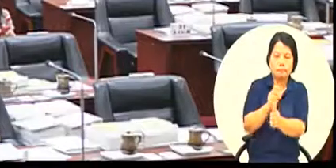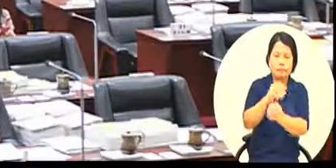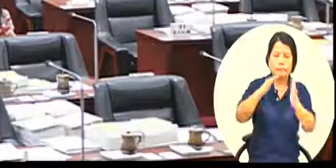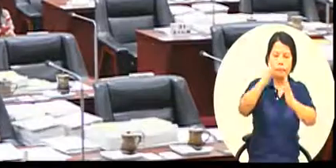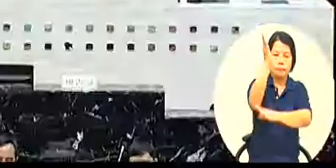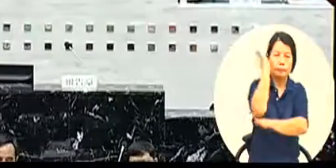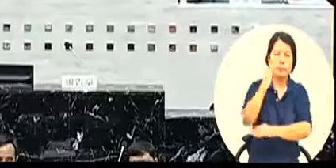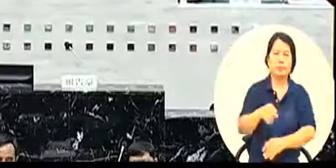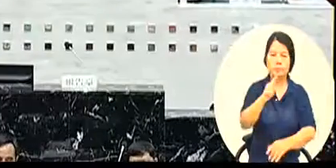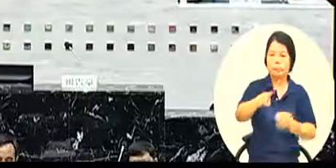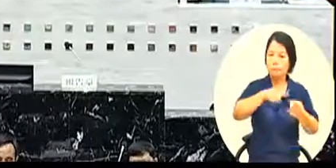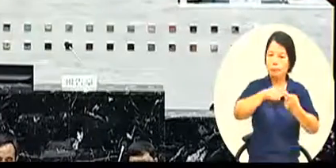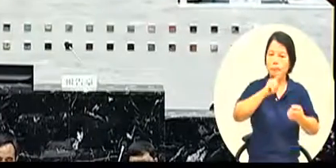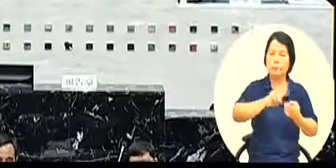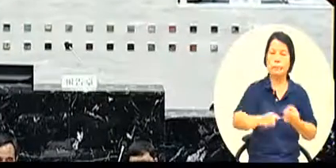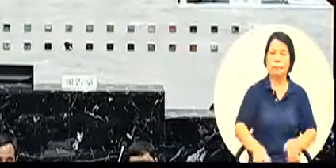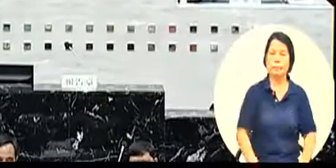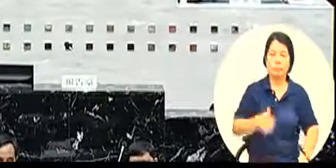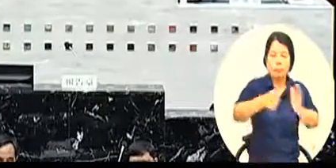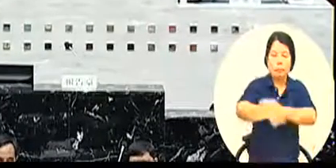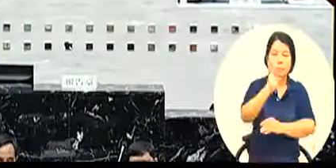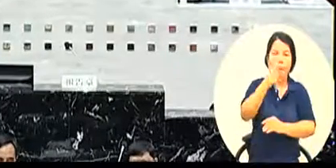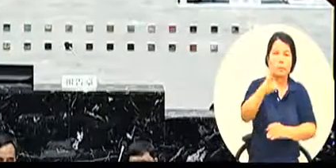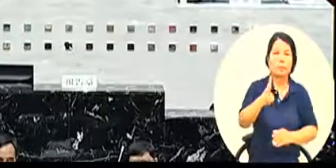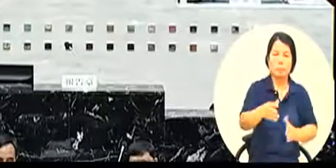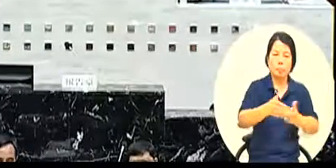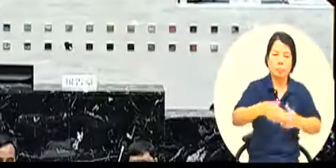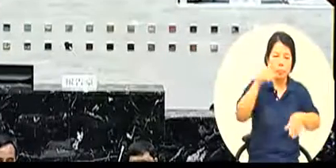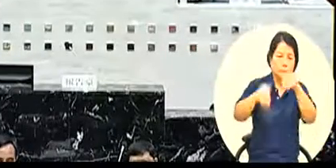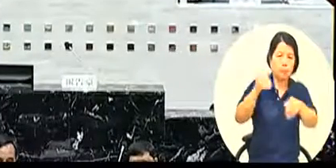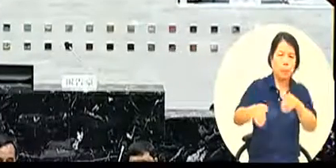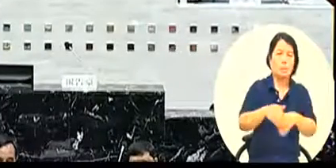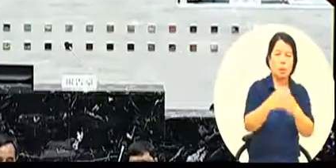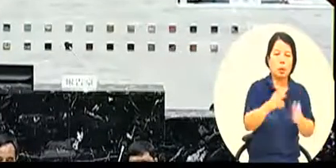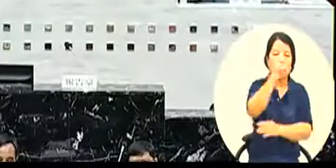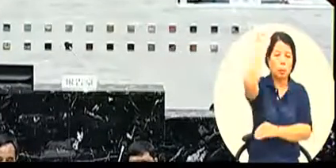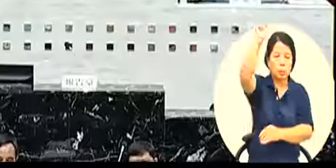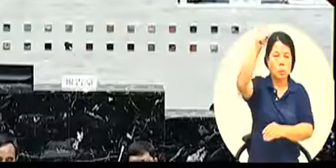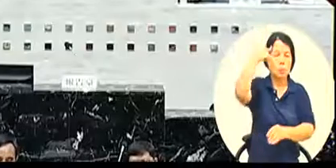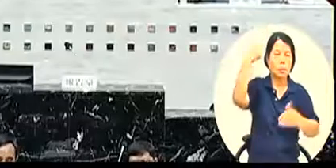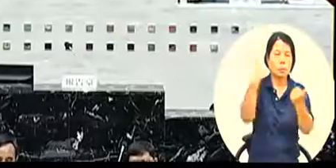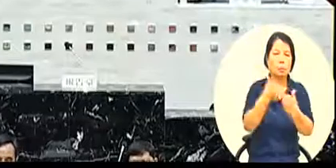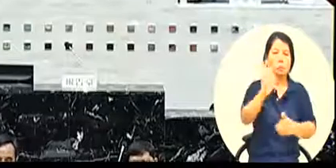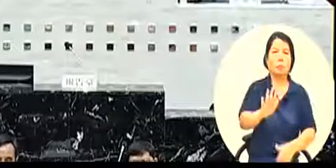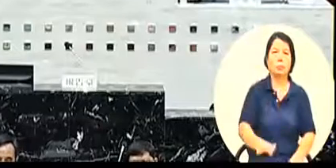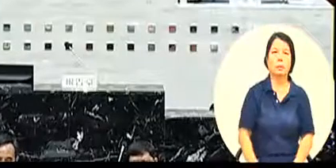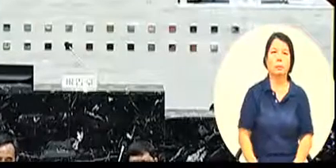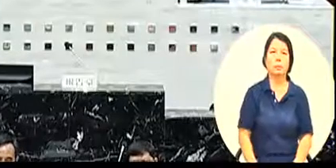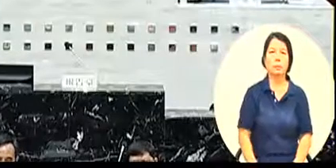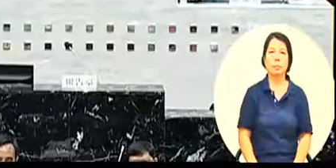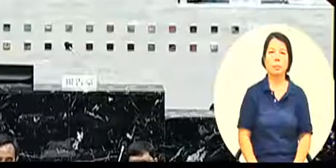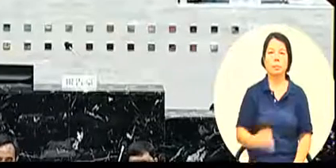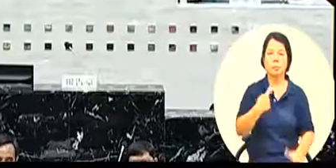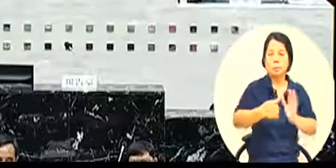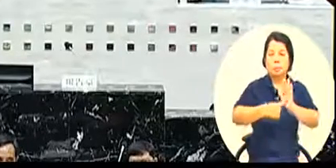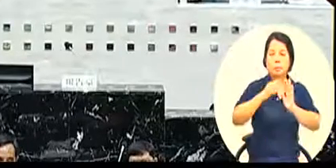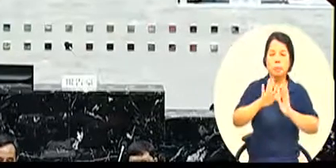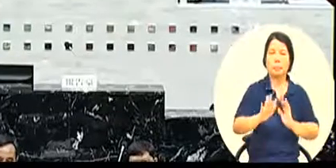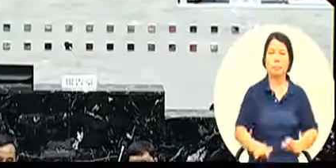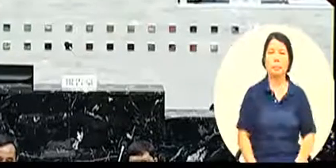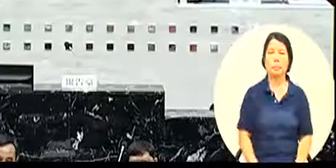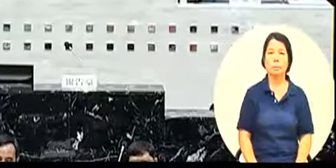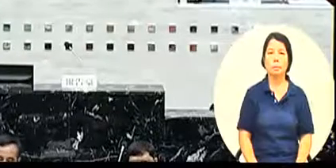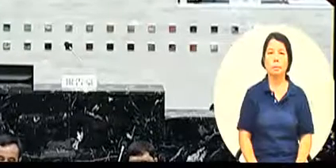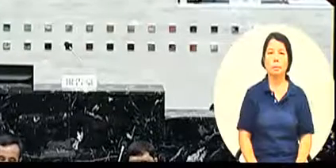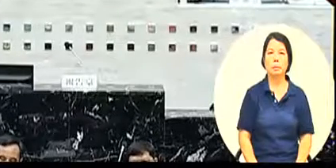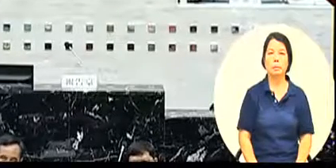各位同仁，进入二读需要经过表决，因为刚刚有人举手反对嘛，哈。举手表达异议的意见，那我们现在就